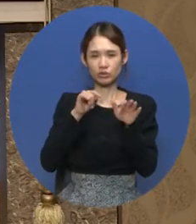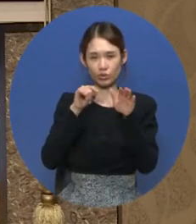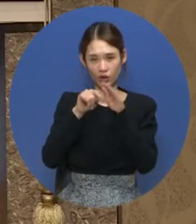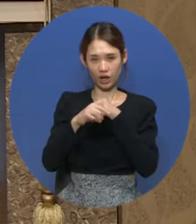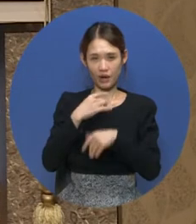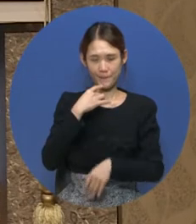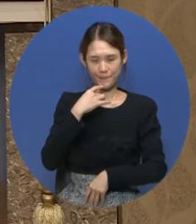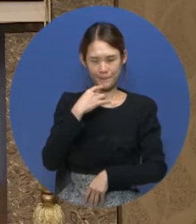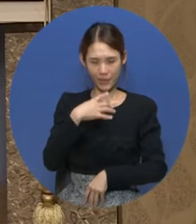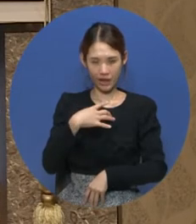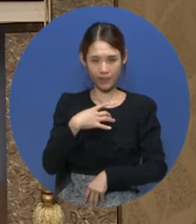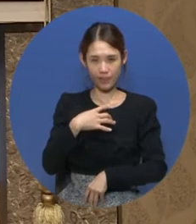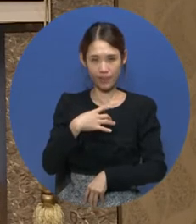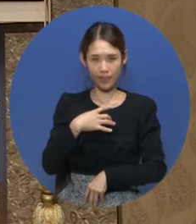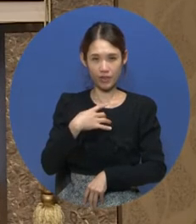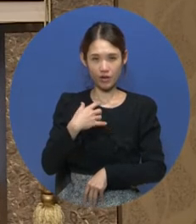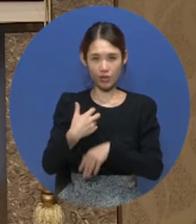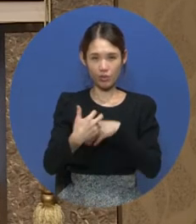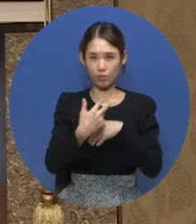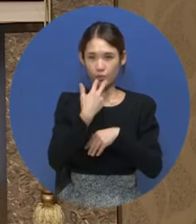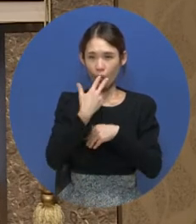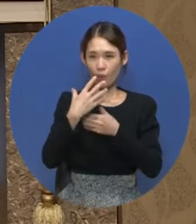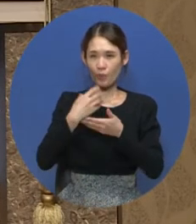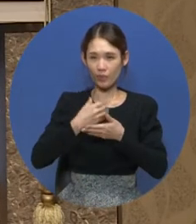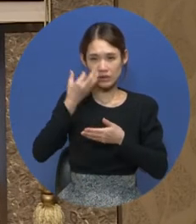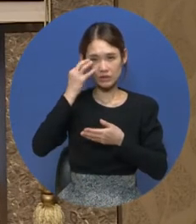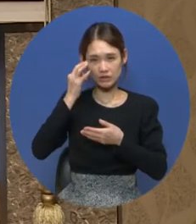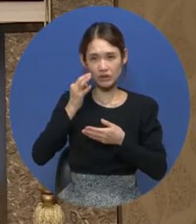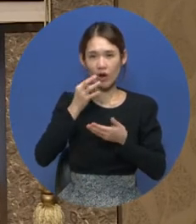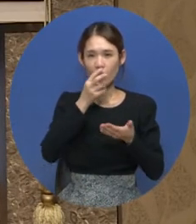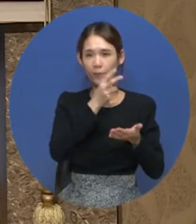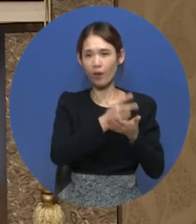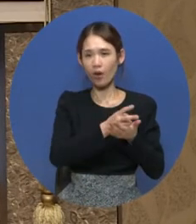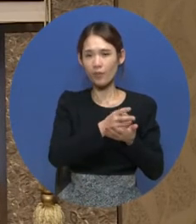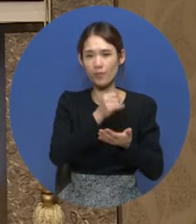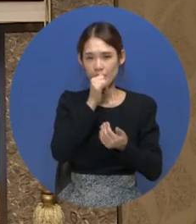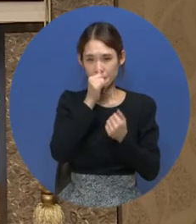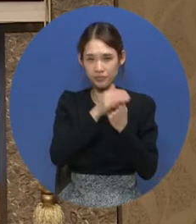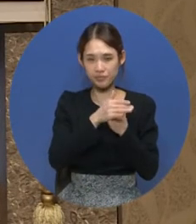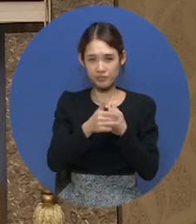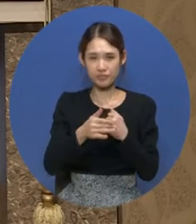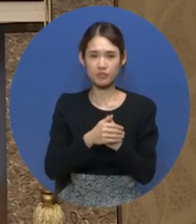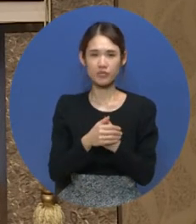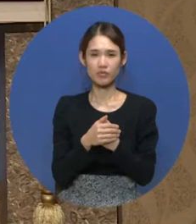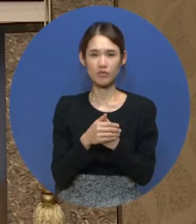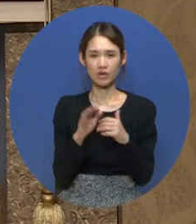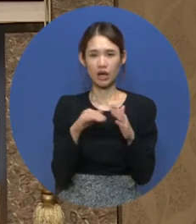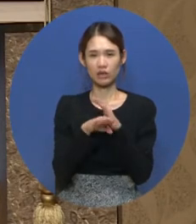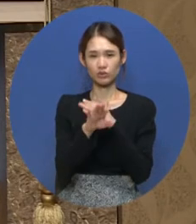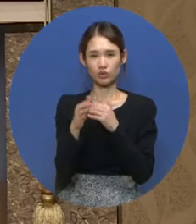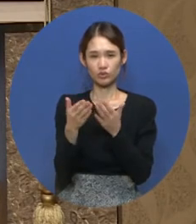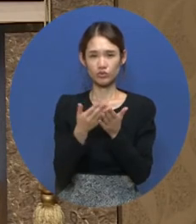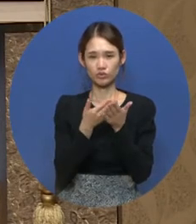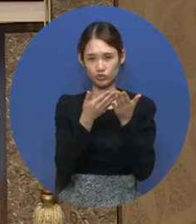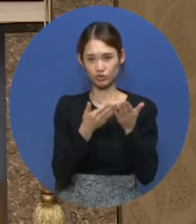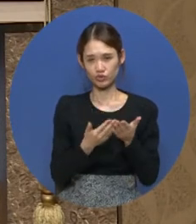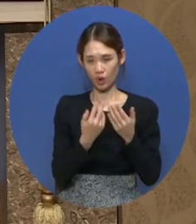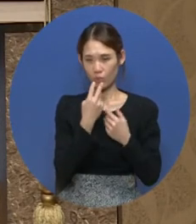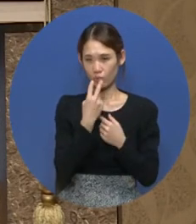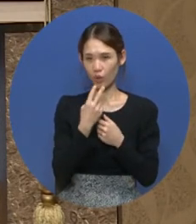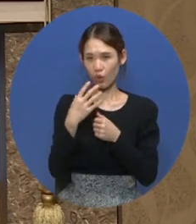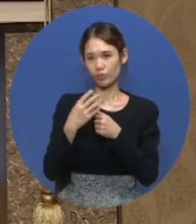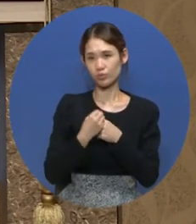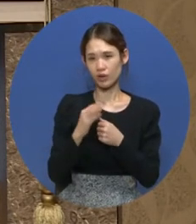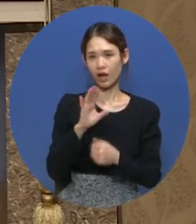진료한 부분에 듯 음악 복음이 지급되는 보험 없기 때문에 가정에서 지급되는 복음 분 안 되게 돼